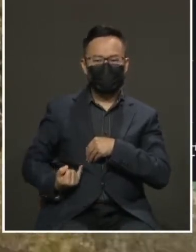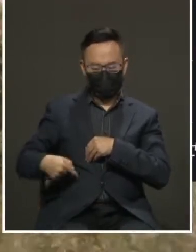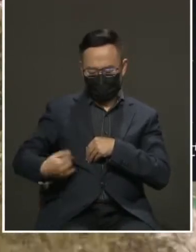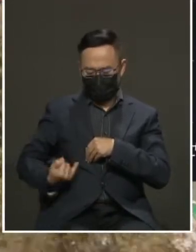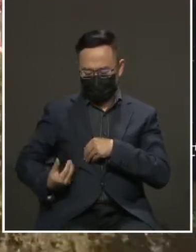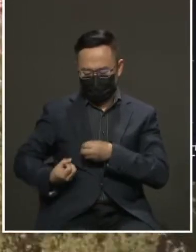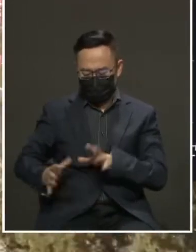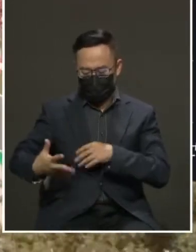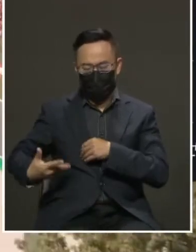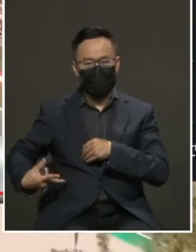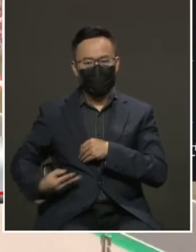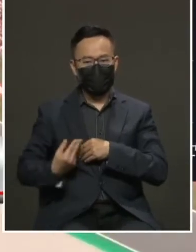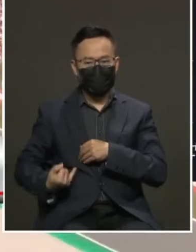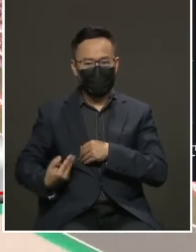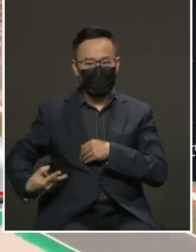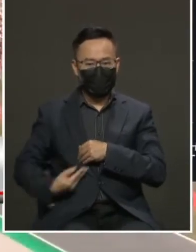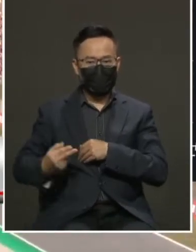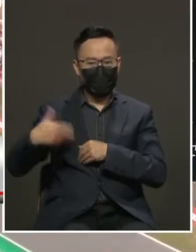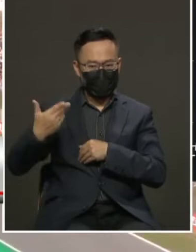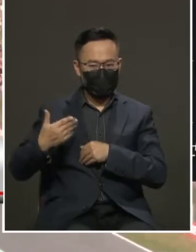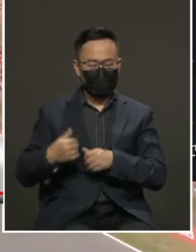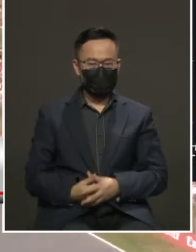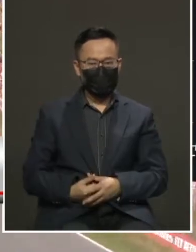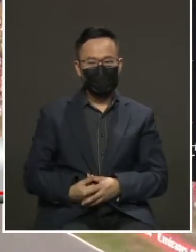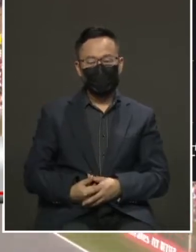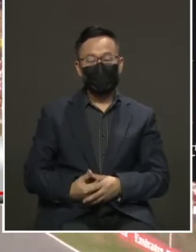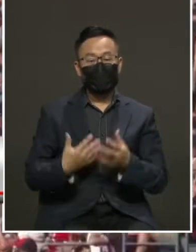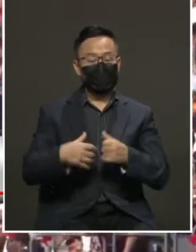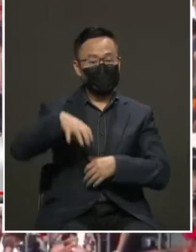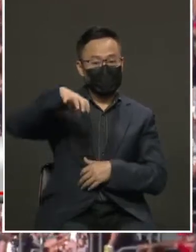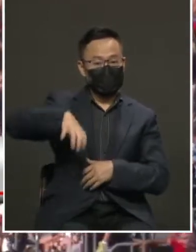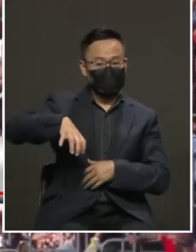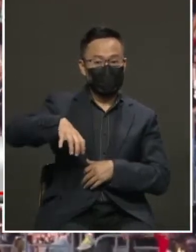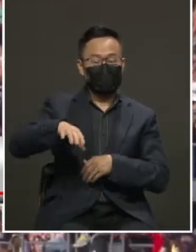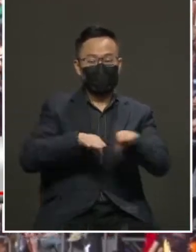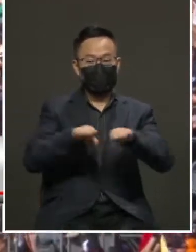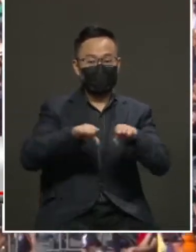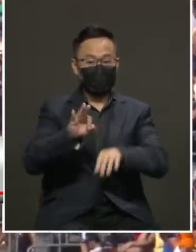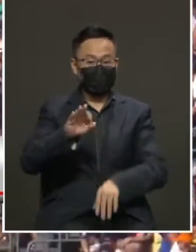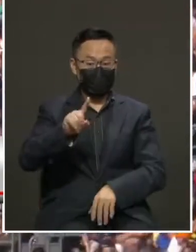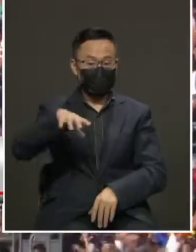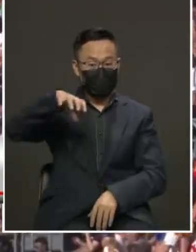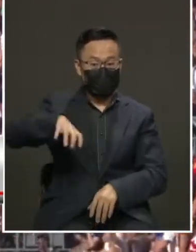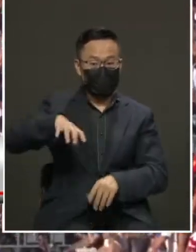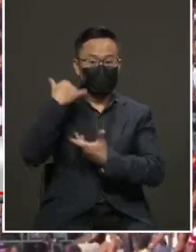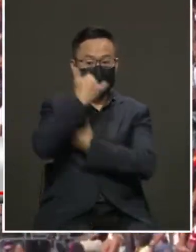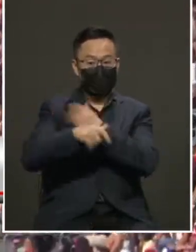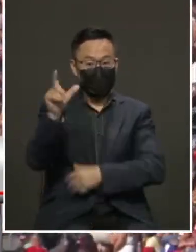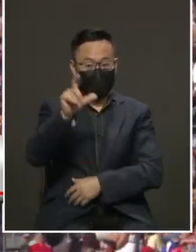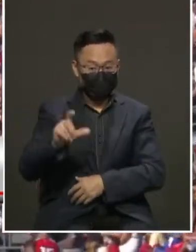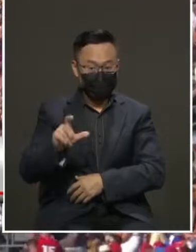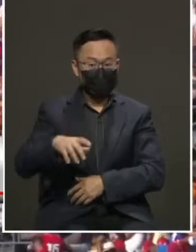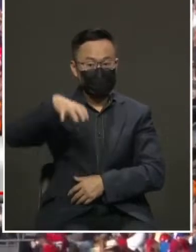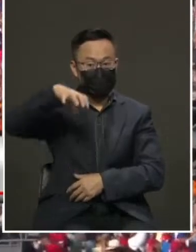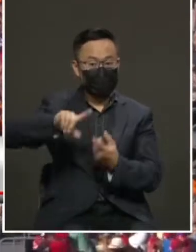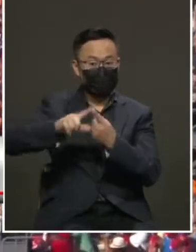ในการแข่งขันฟอร์มูล่า1 2022ที่สนามที่16นะคะรายการอิตาเลียนกลางปีค่ะที่เมืองมอนซาประเทศอิตาลีเมื่อว